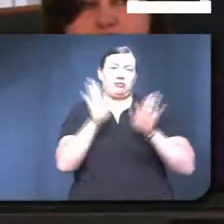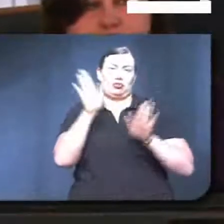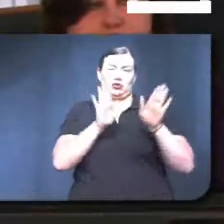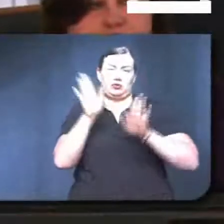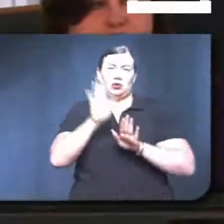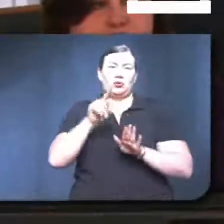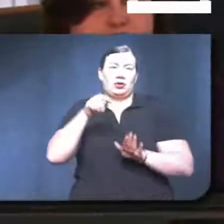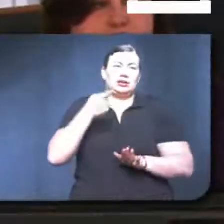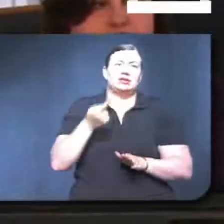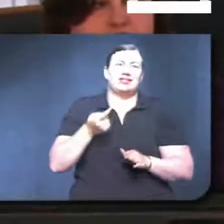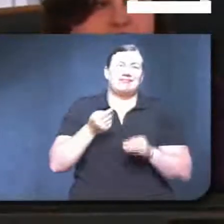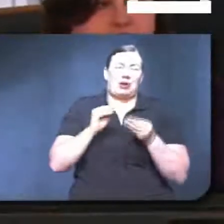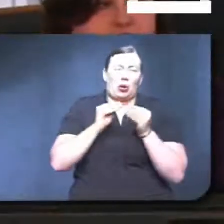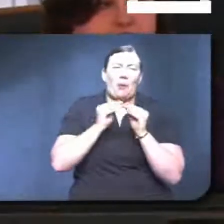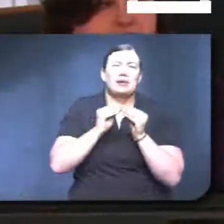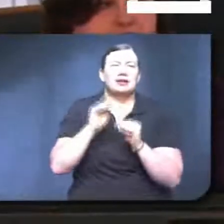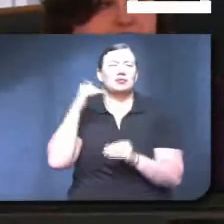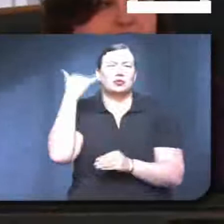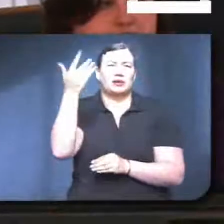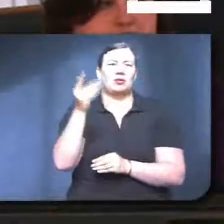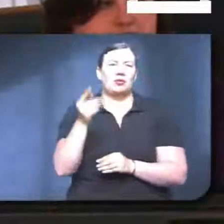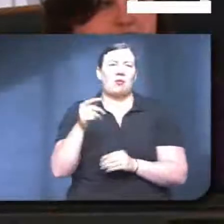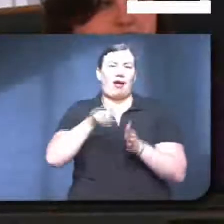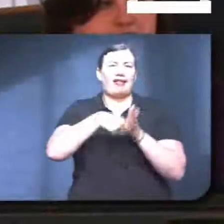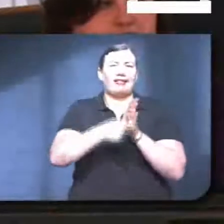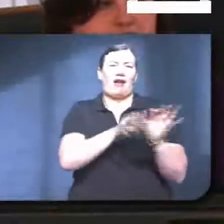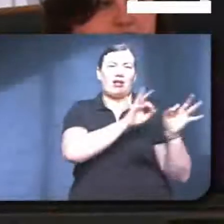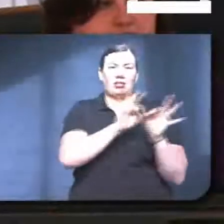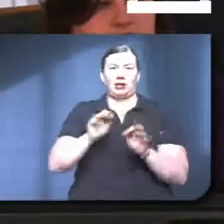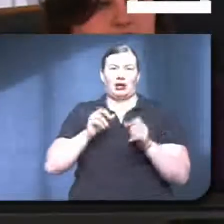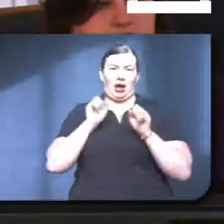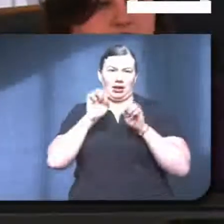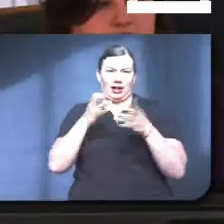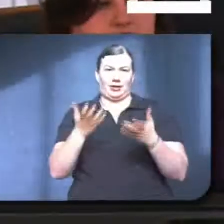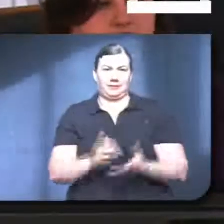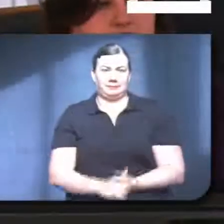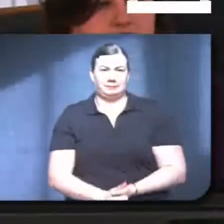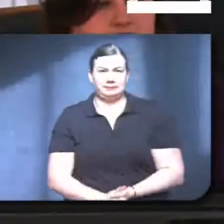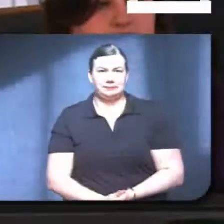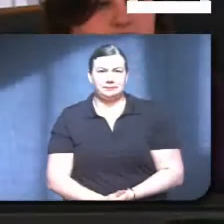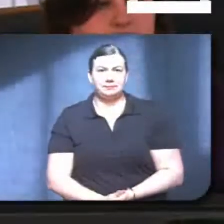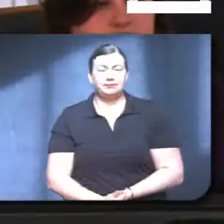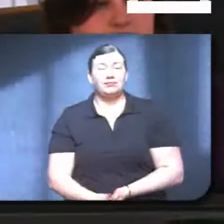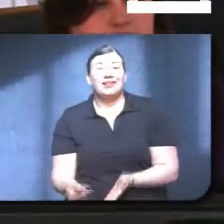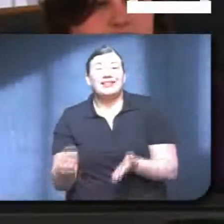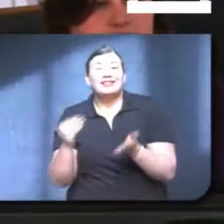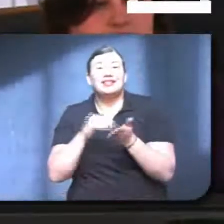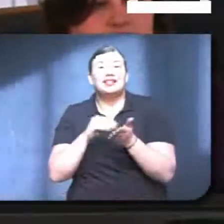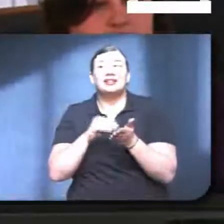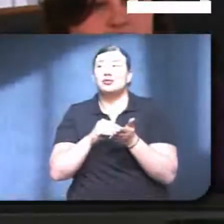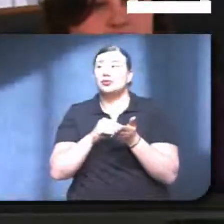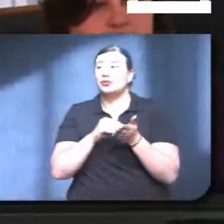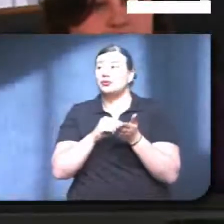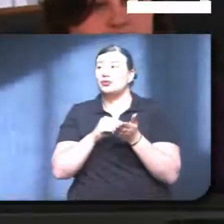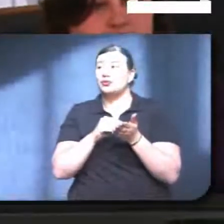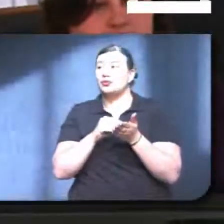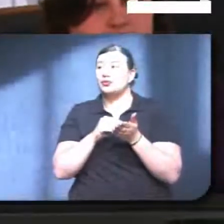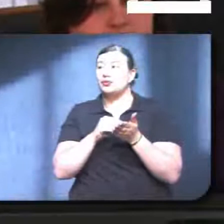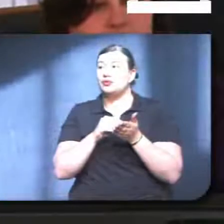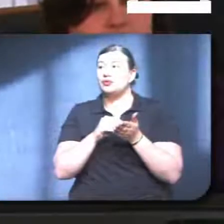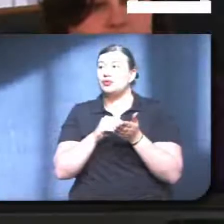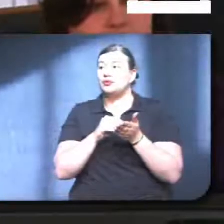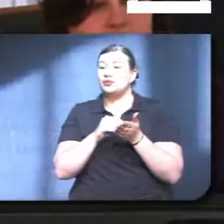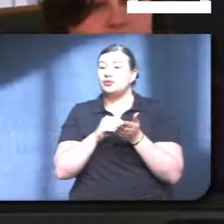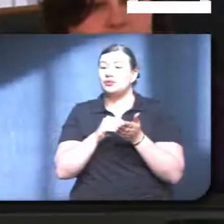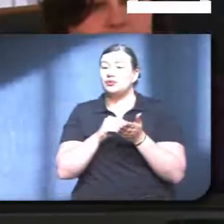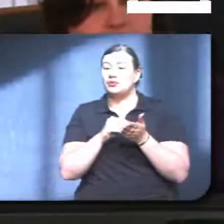komplizierter aber das erklärt euch der Wahlleiter und wir können während der Wahlgänge nicht aber während der Auszählungen die